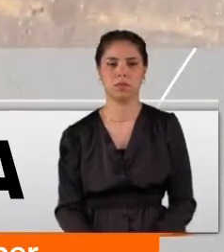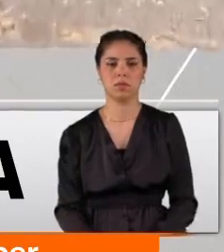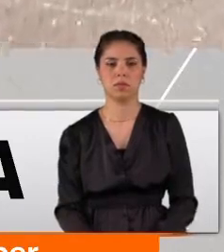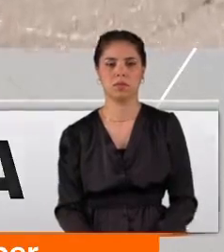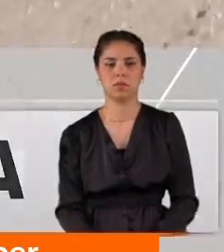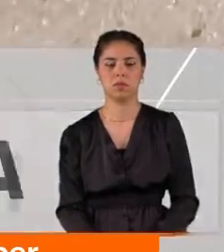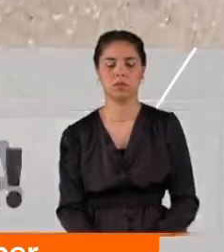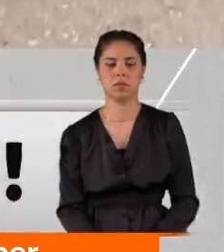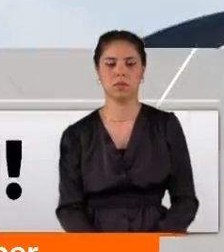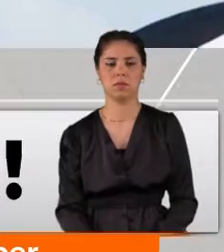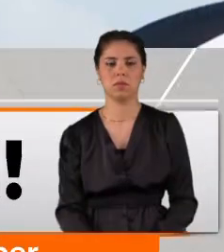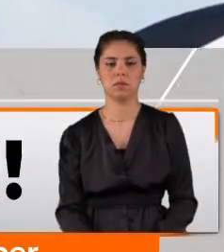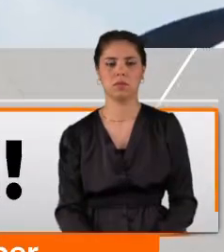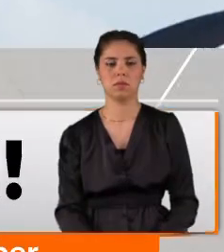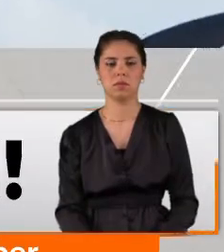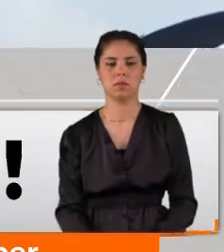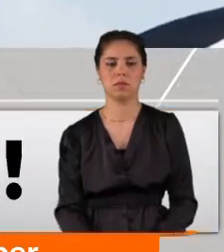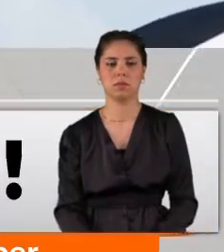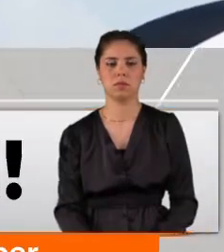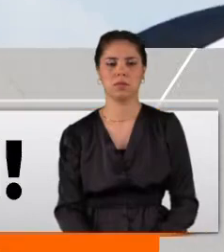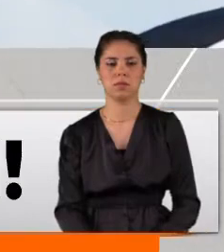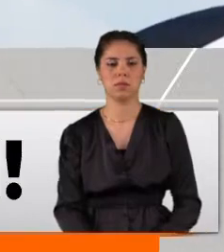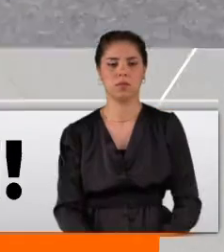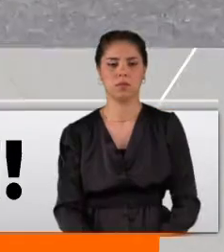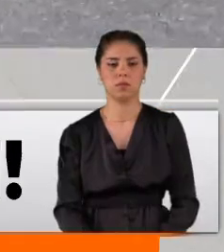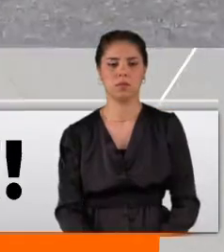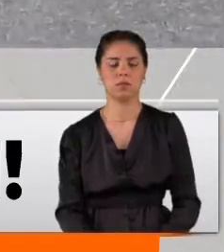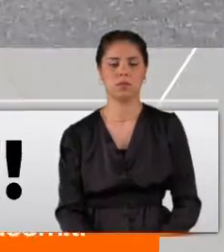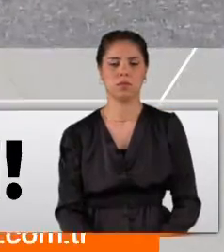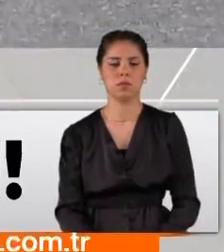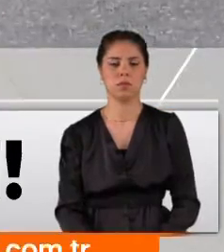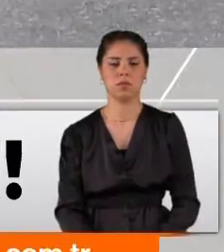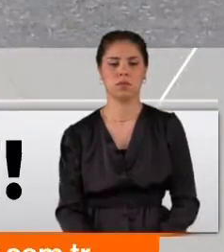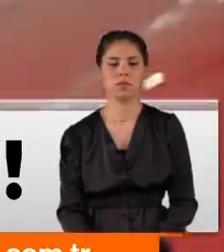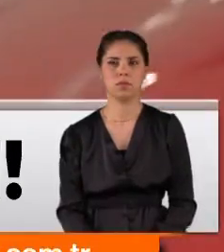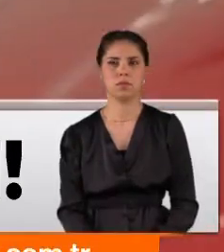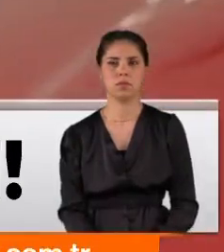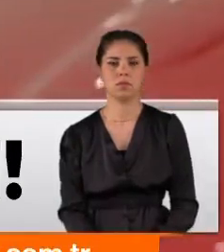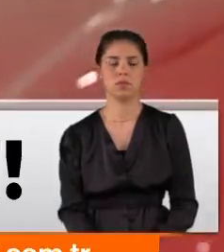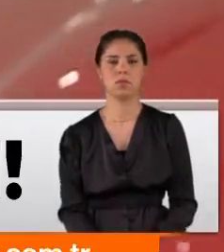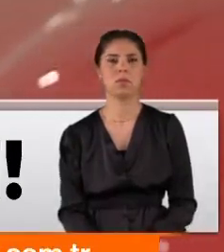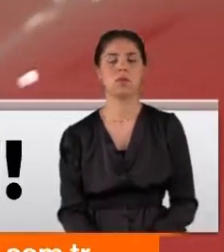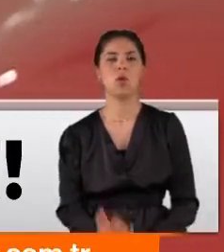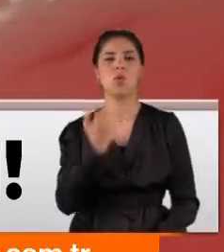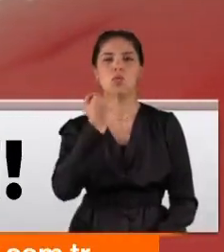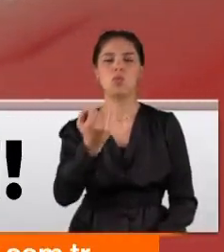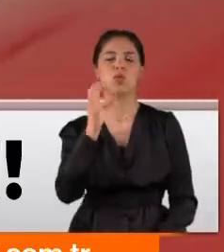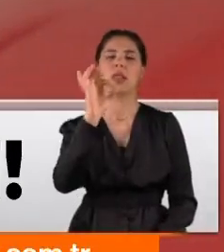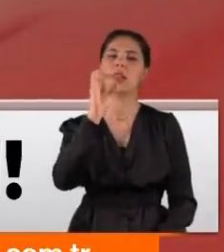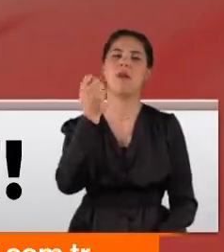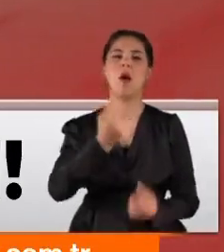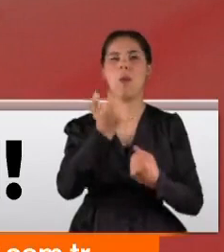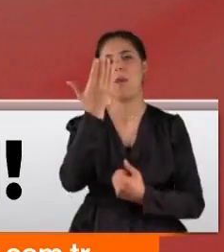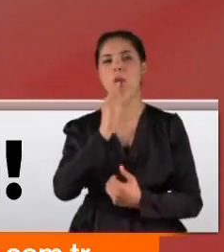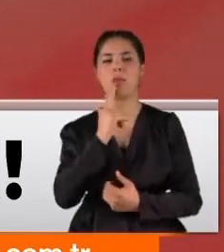sıfır mı? Evet, sıfır kilometre. Ha, 6050 değil yani. Yok yok, 6050. Müşteriye sıfır araç yok deyip